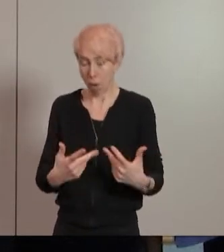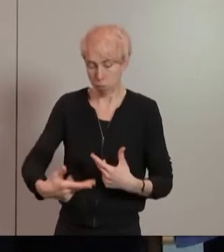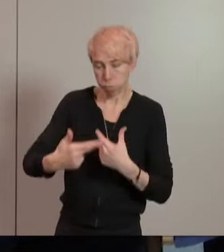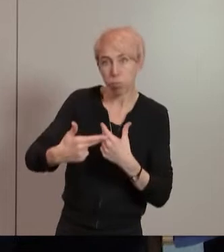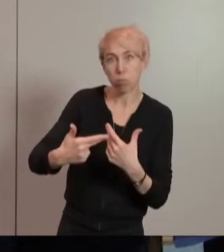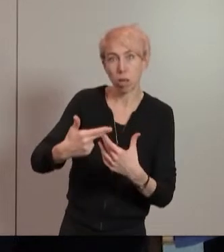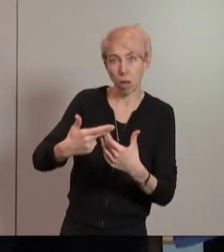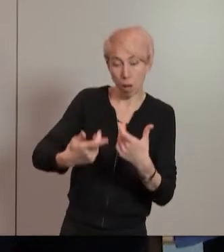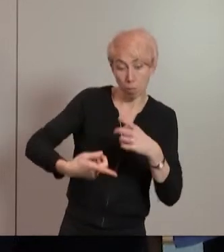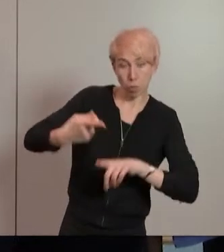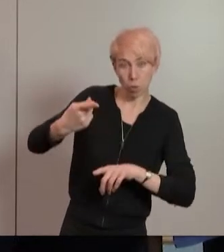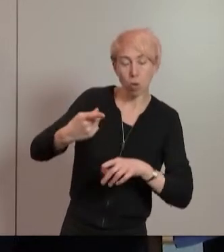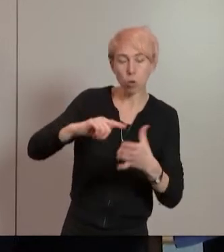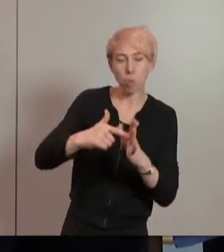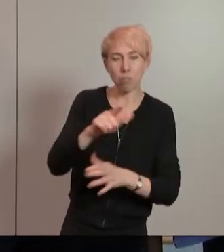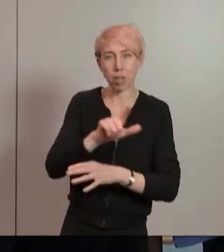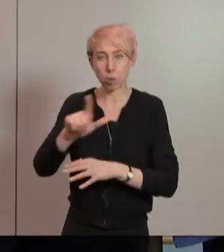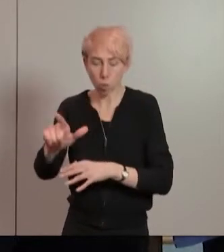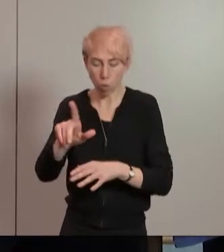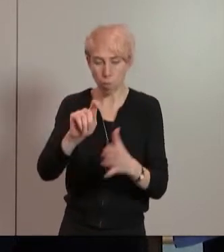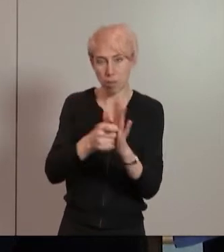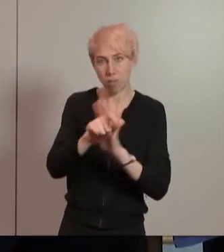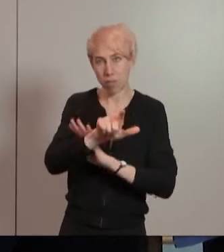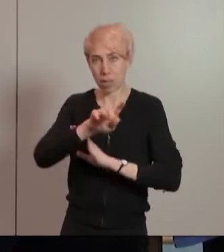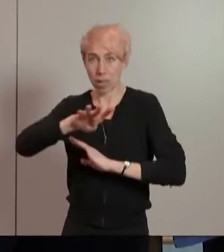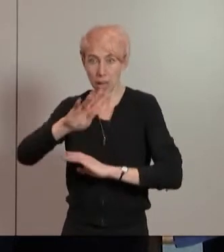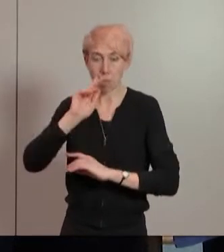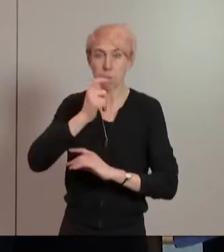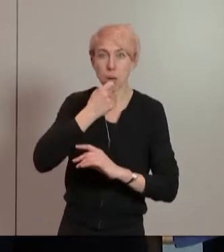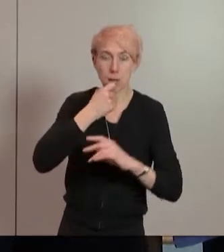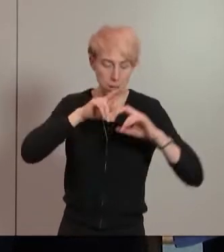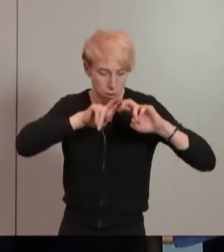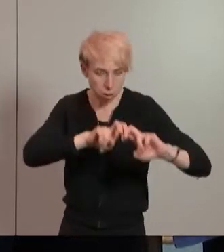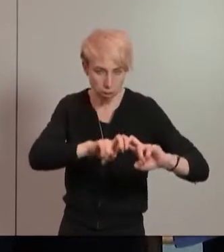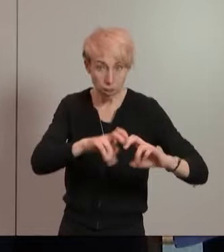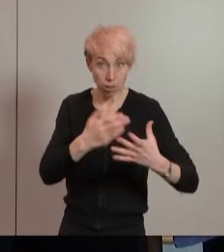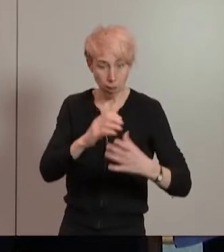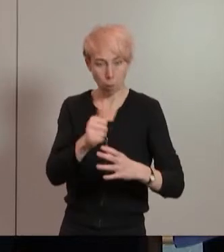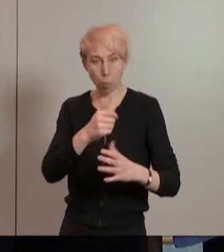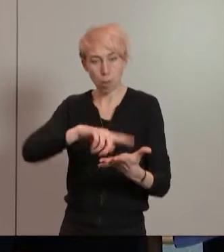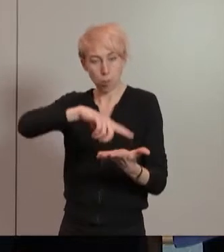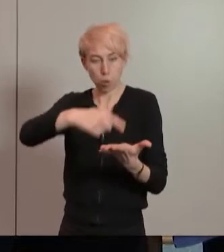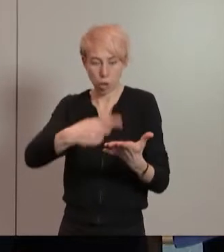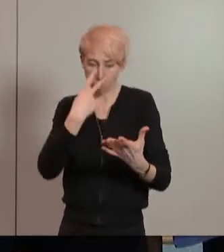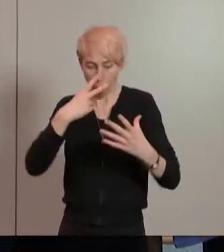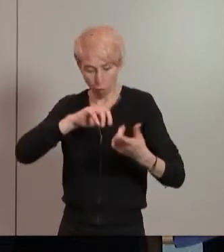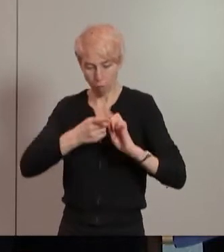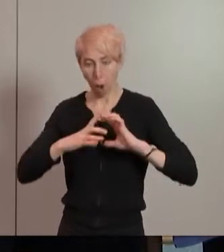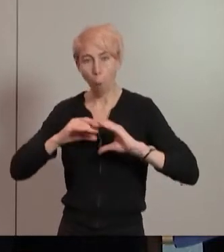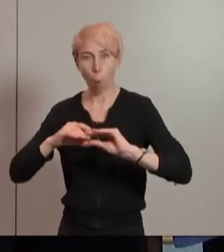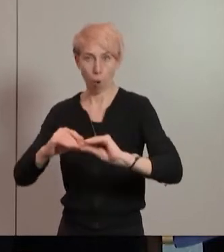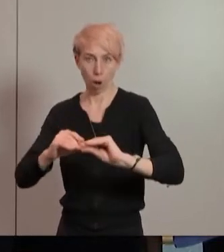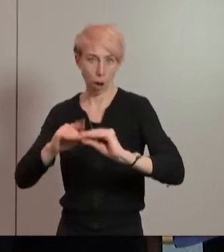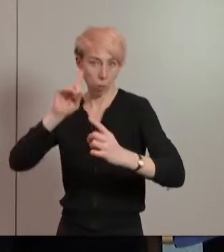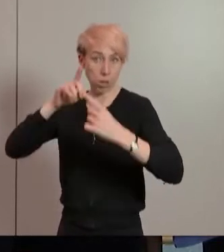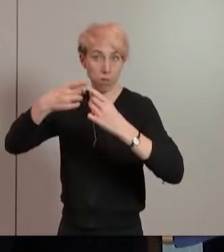avant l'examen du budget 2022, le 24 mars, car ce sera le premier budget concrétisant réellement nos ambitions pour ce mandat. Voici